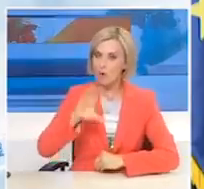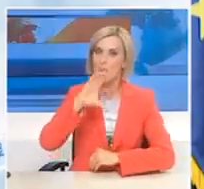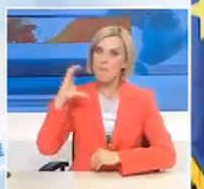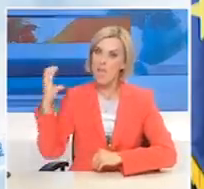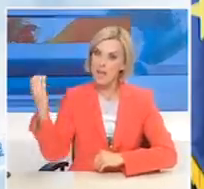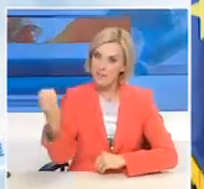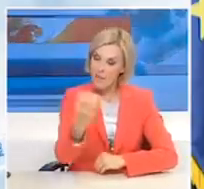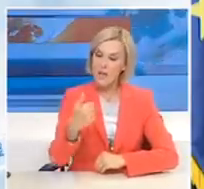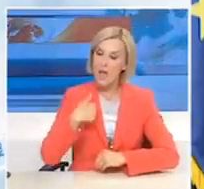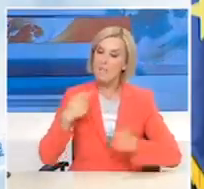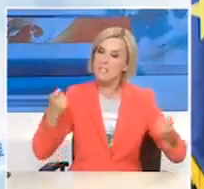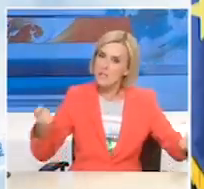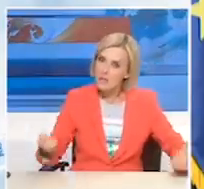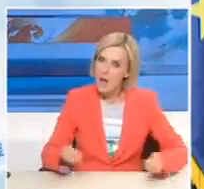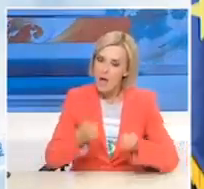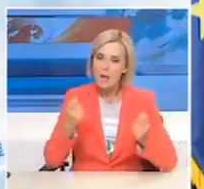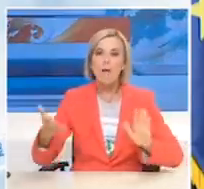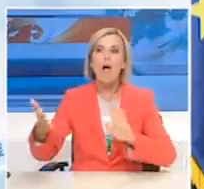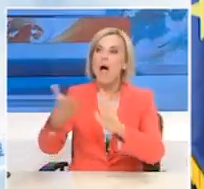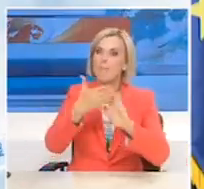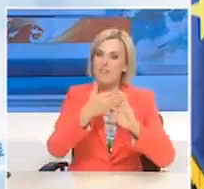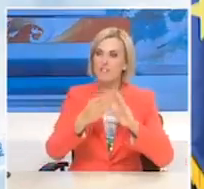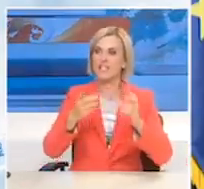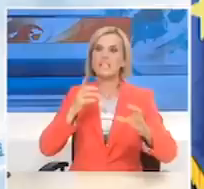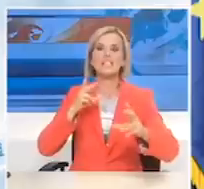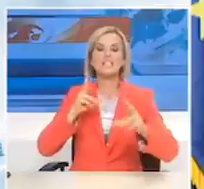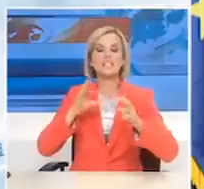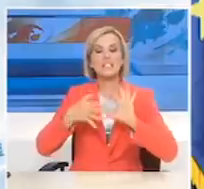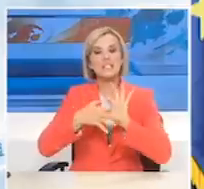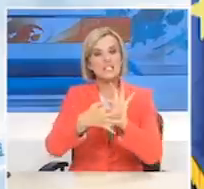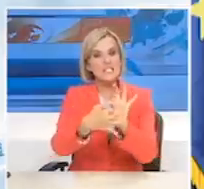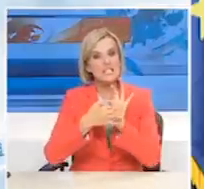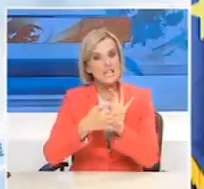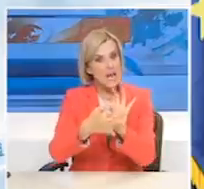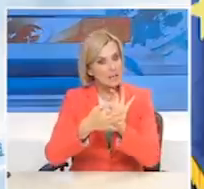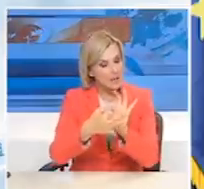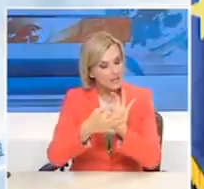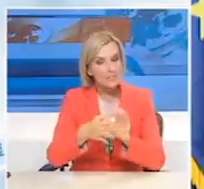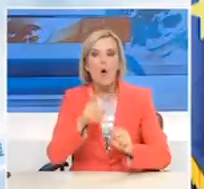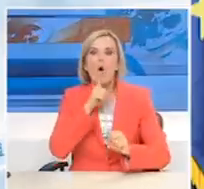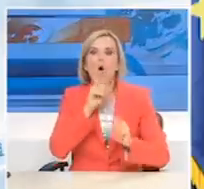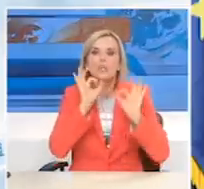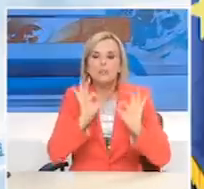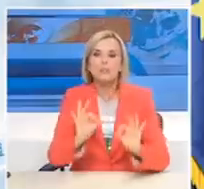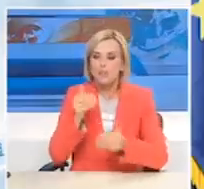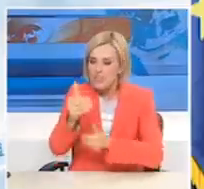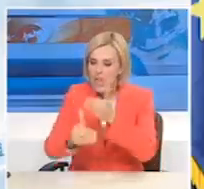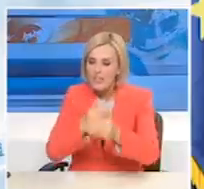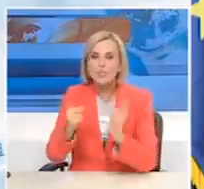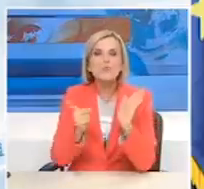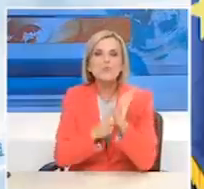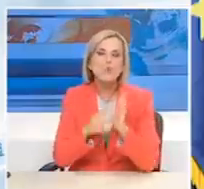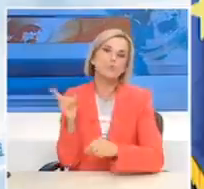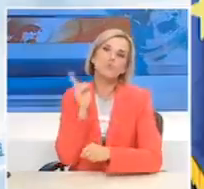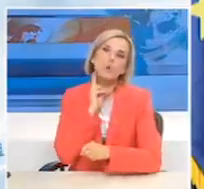και κάναμε όσα προβλέπουν τα πρωτόκολλα. Από εκεί και πέρα αντιλαμβάνομαι ότι υπήρξε μία προσέγγιση επιδημιολογική. Προφανώς δεν